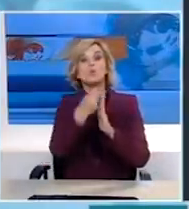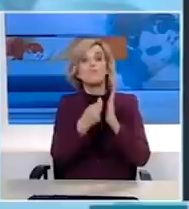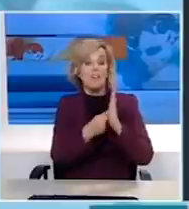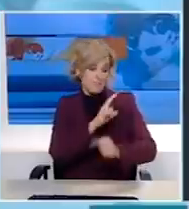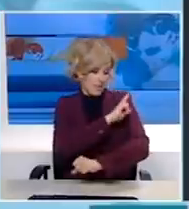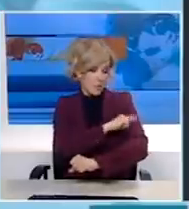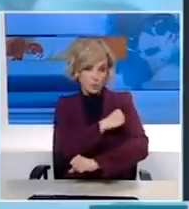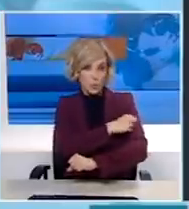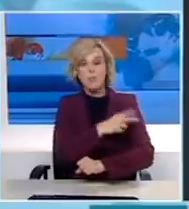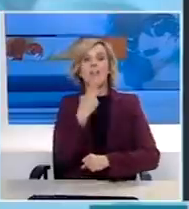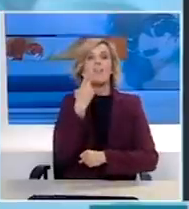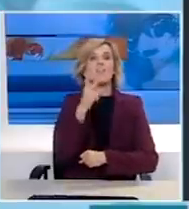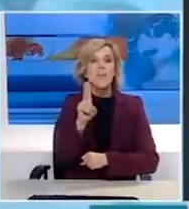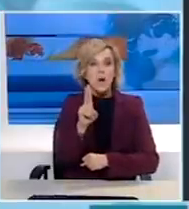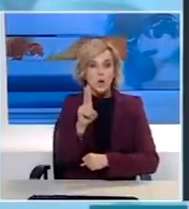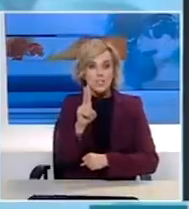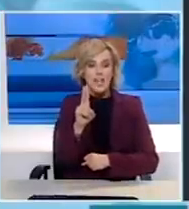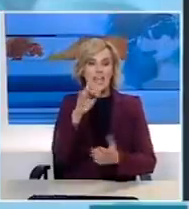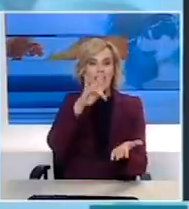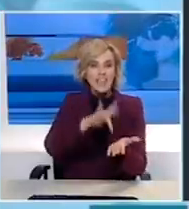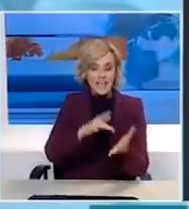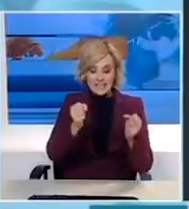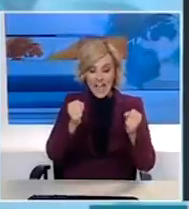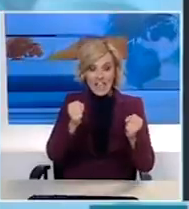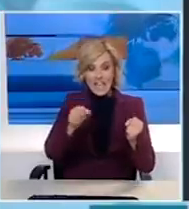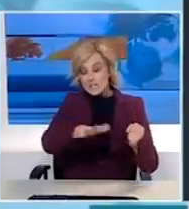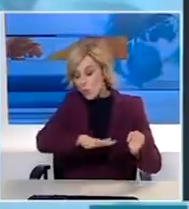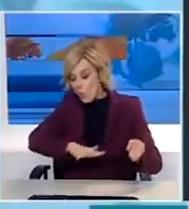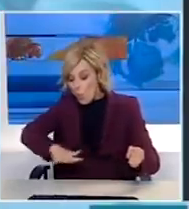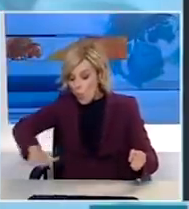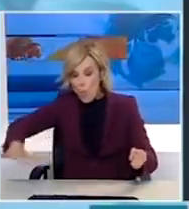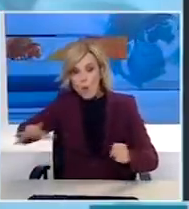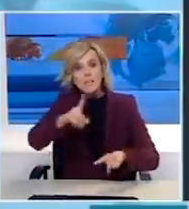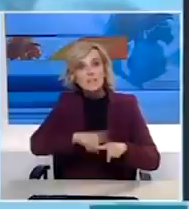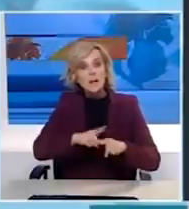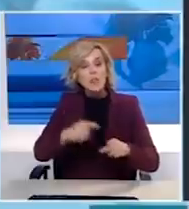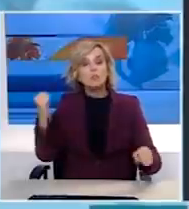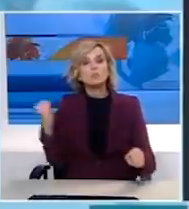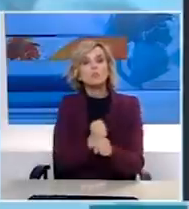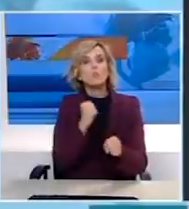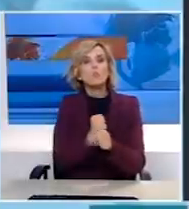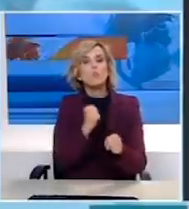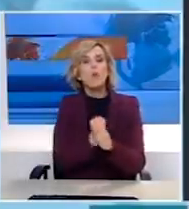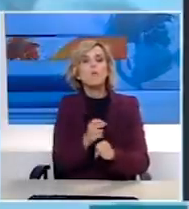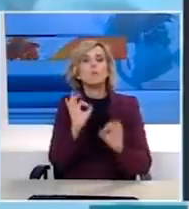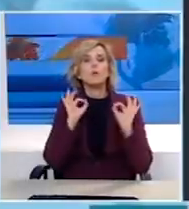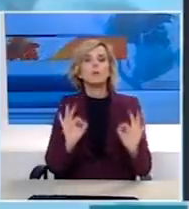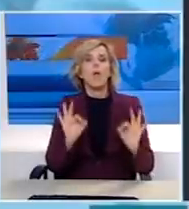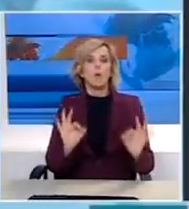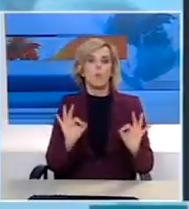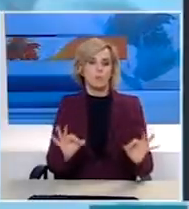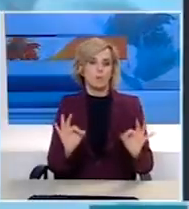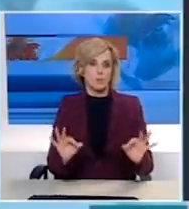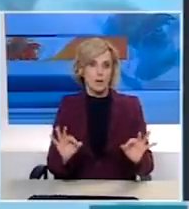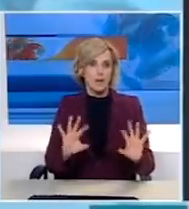πλέον κέντρα υγείας σε όλη τη χώρα λειτουργούν κανονικά, τόσο στα μεγάλα αστικά κέντρα όσο και στην επαρχία. Και να μην ξεχνάμε ότι όταν μιλάμε